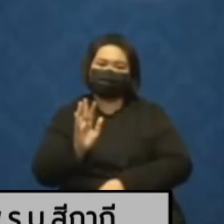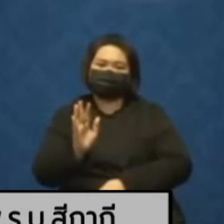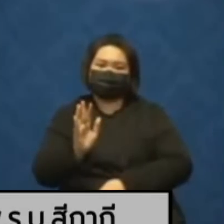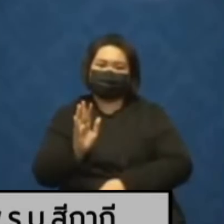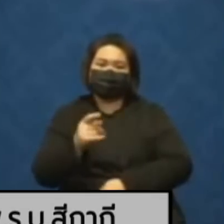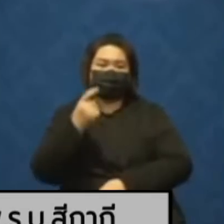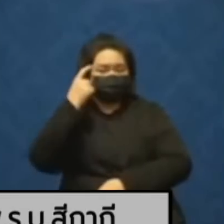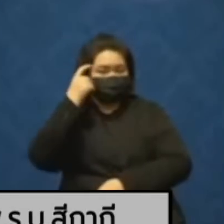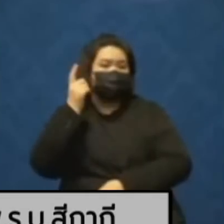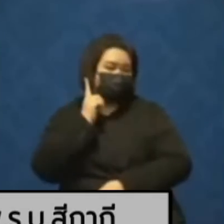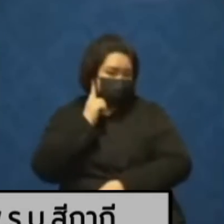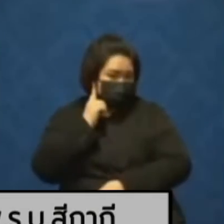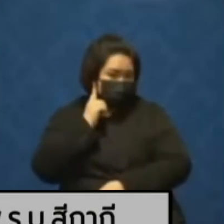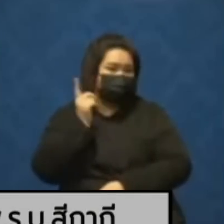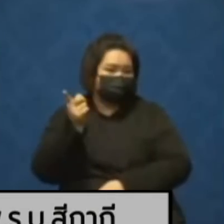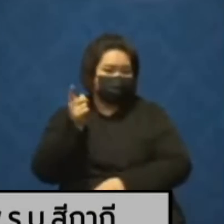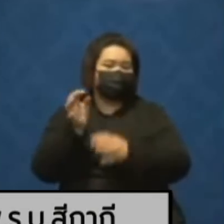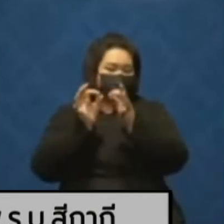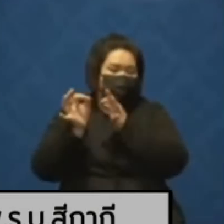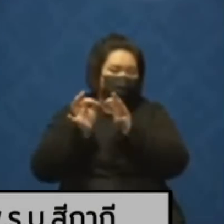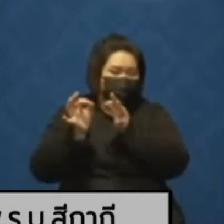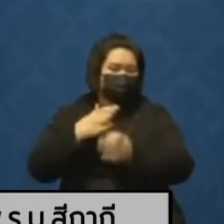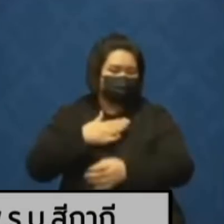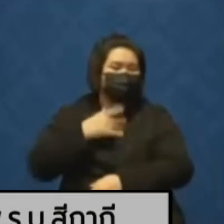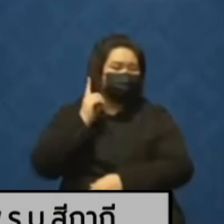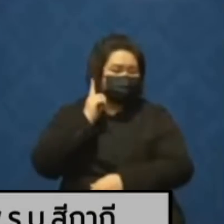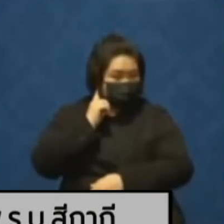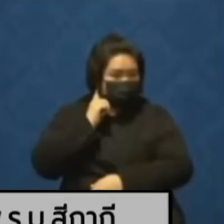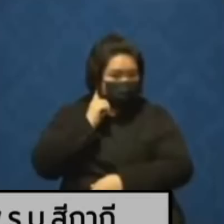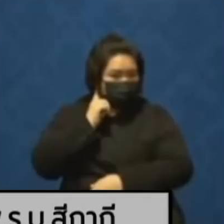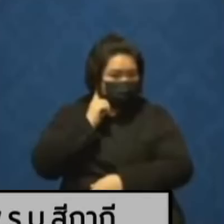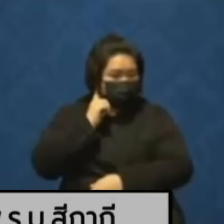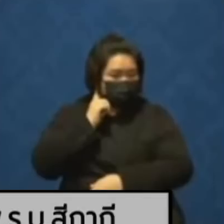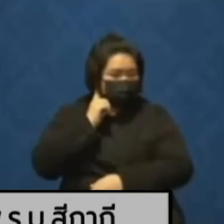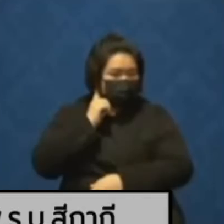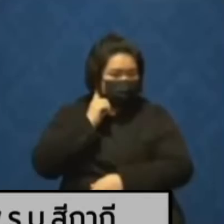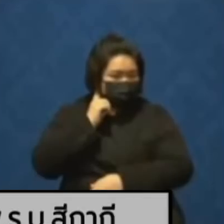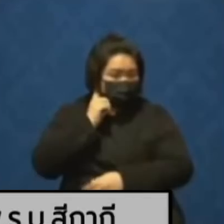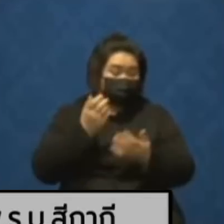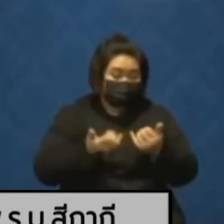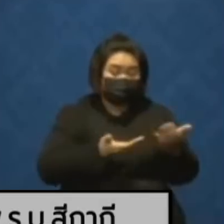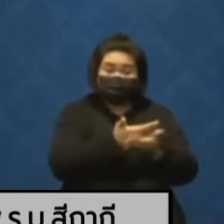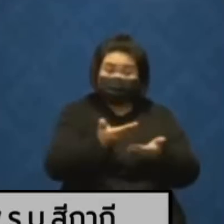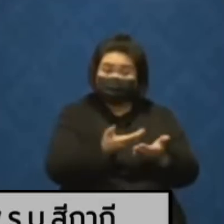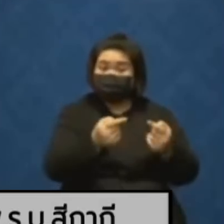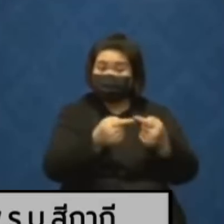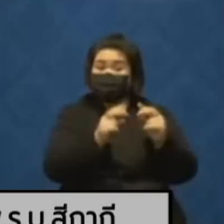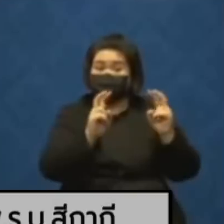และจะฟงกรฐิการอธิบายในสิงที่กำลังพิจารณากันอยู่